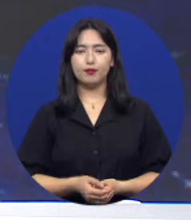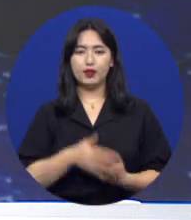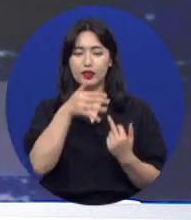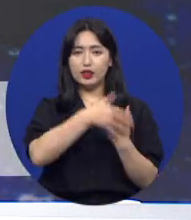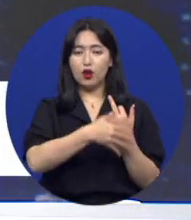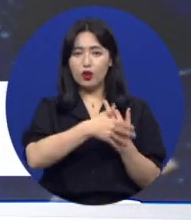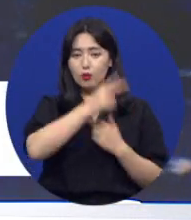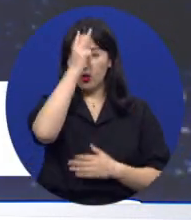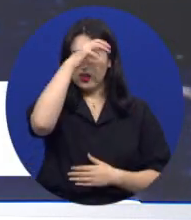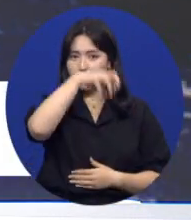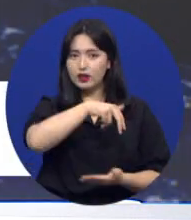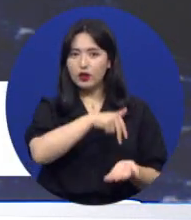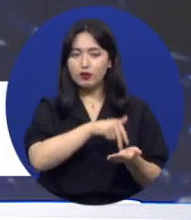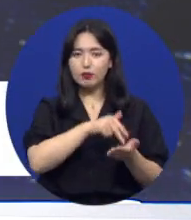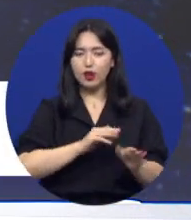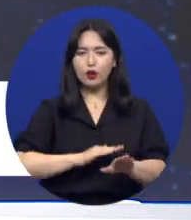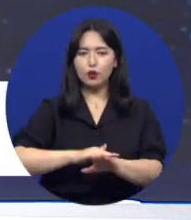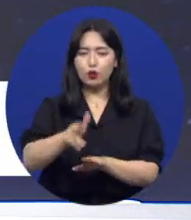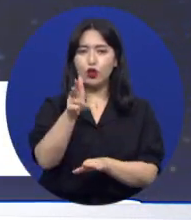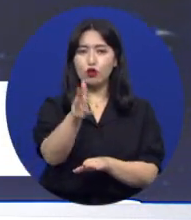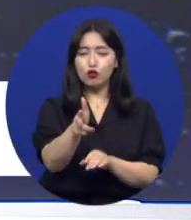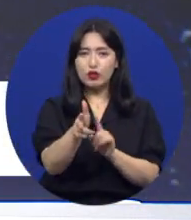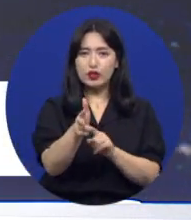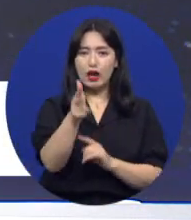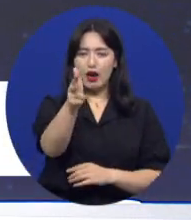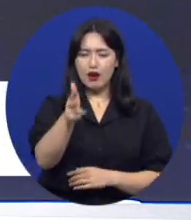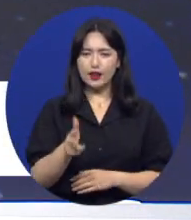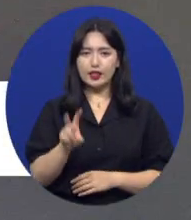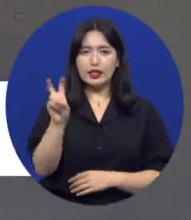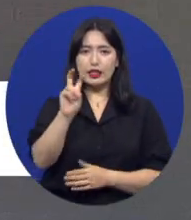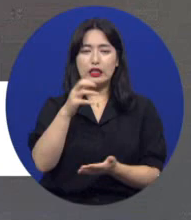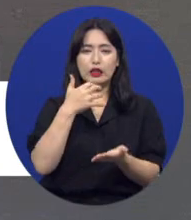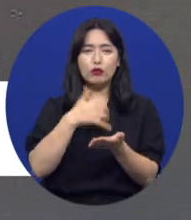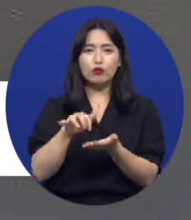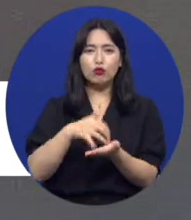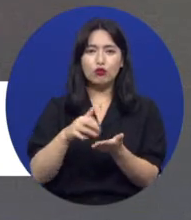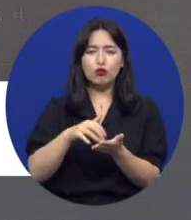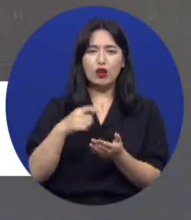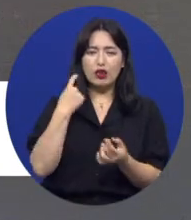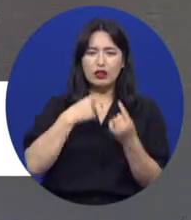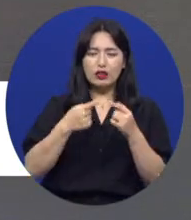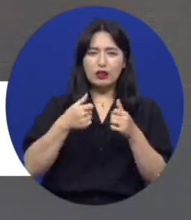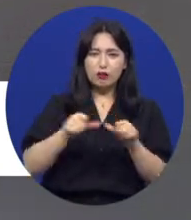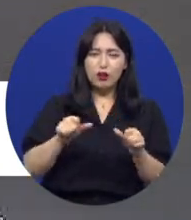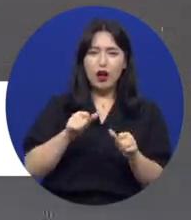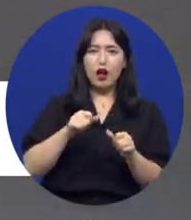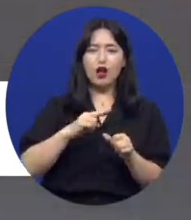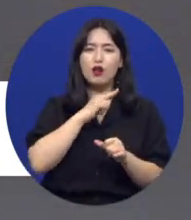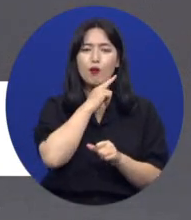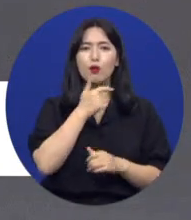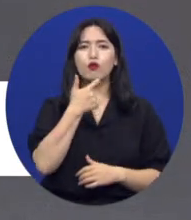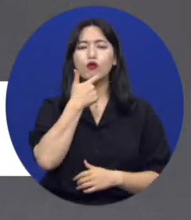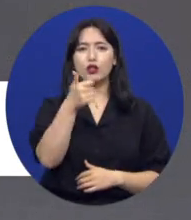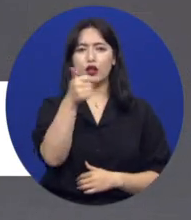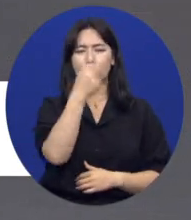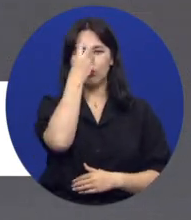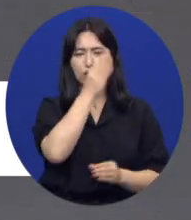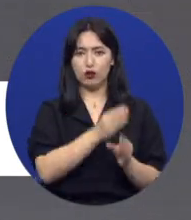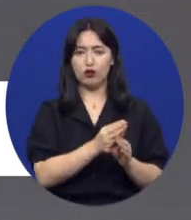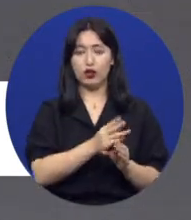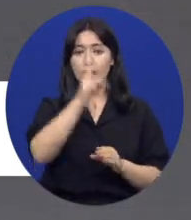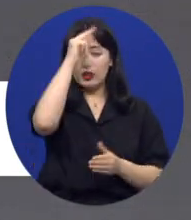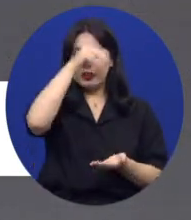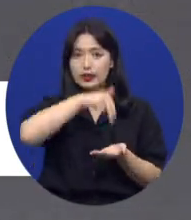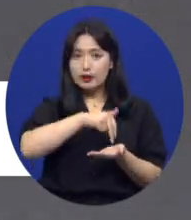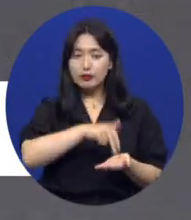서귀포 경찰서 는 도로에 주차된 차량 20여 대를 부순 혐의로 60대 남성을 조사하고 있습니다 경찰에 따르면